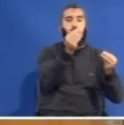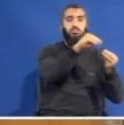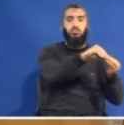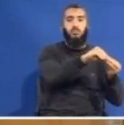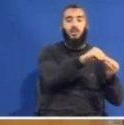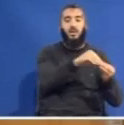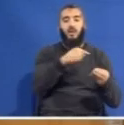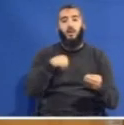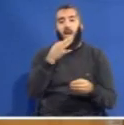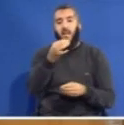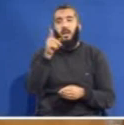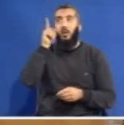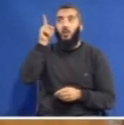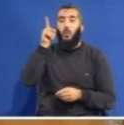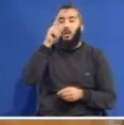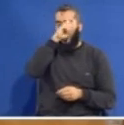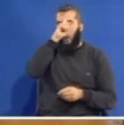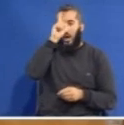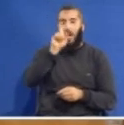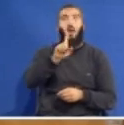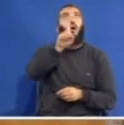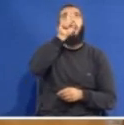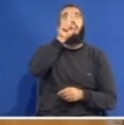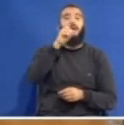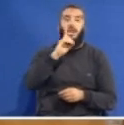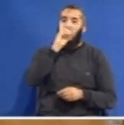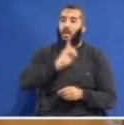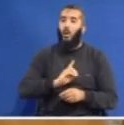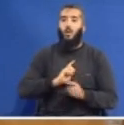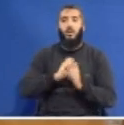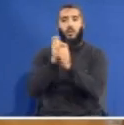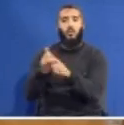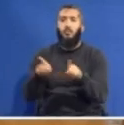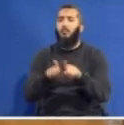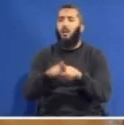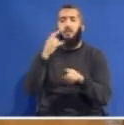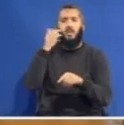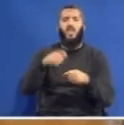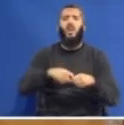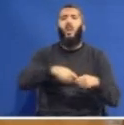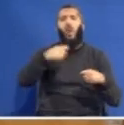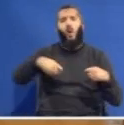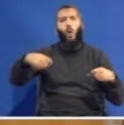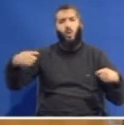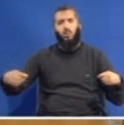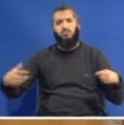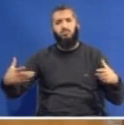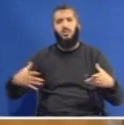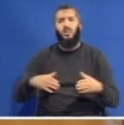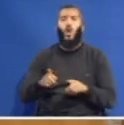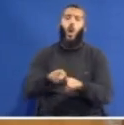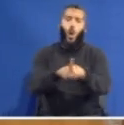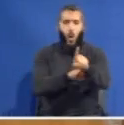فنقول له أبشر فإن الله يأخذ لك حقك إن شاء الله طال الزمن أم قصر. لأن الرسول صلى الله عليه وسلم